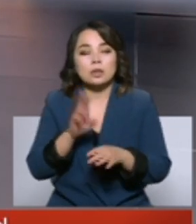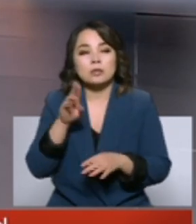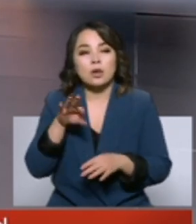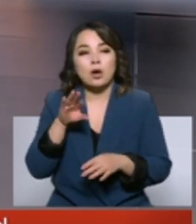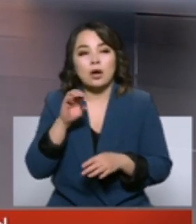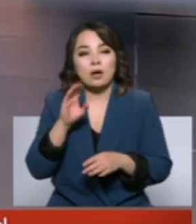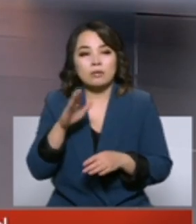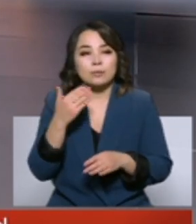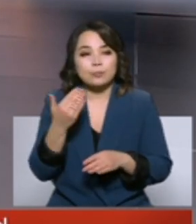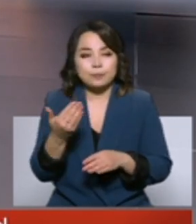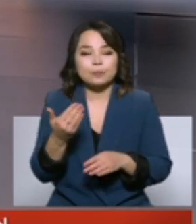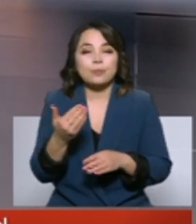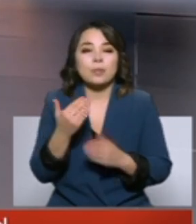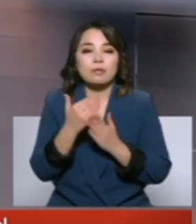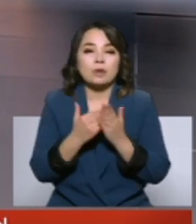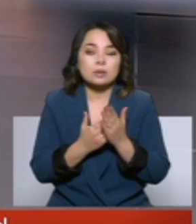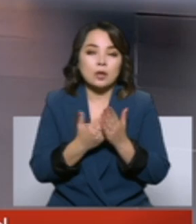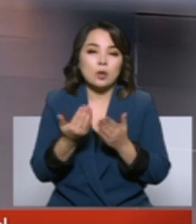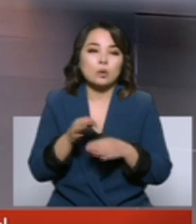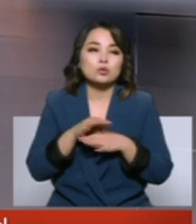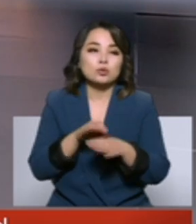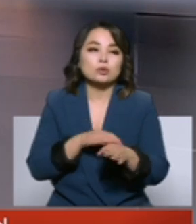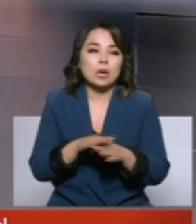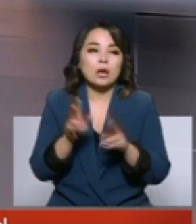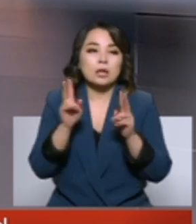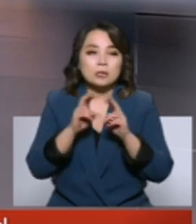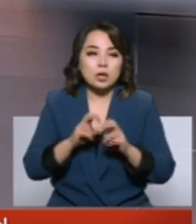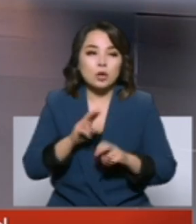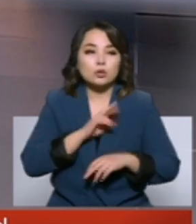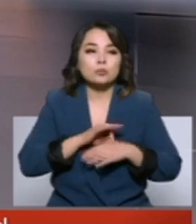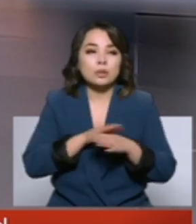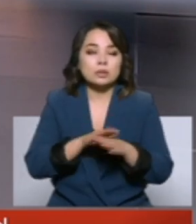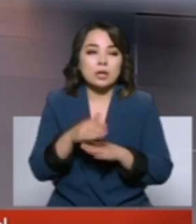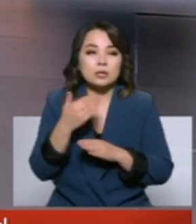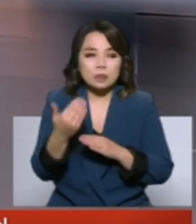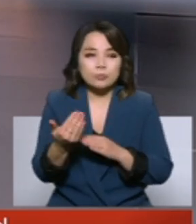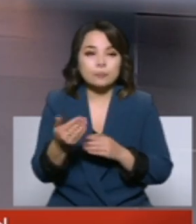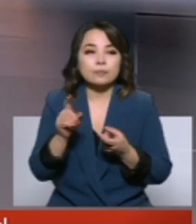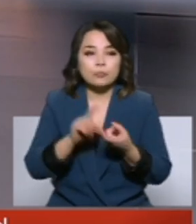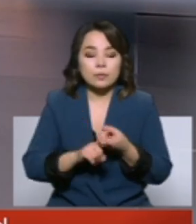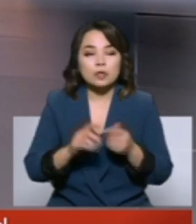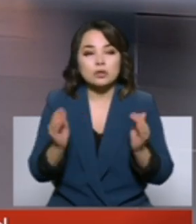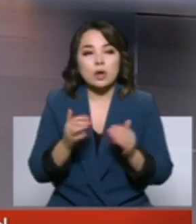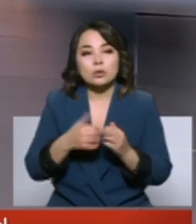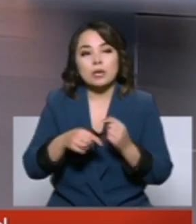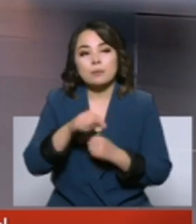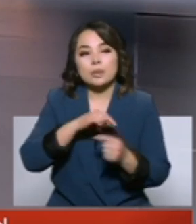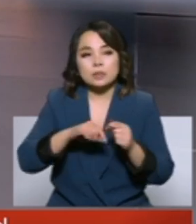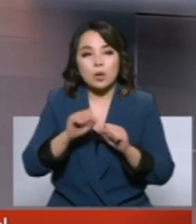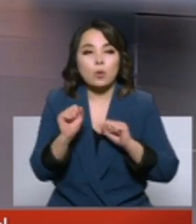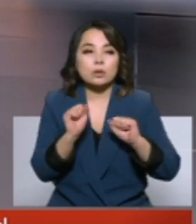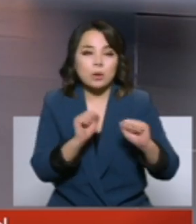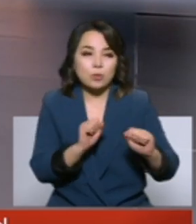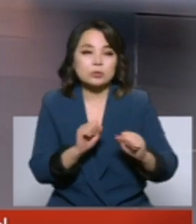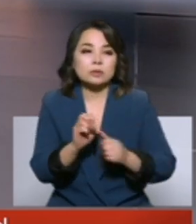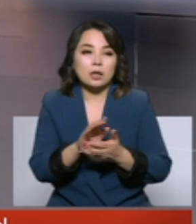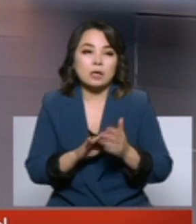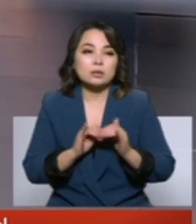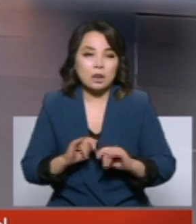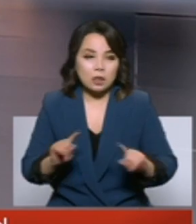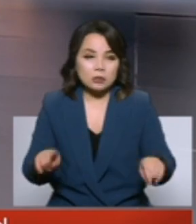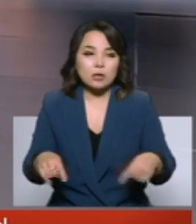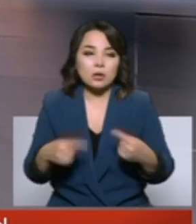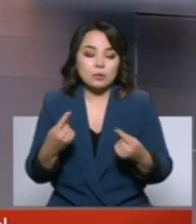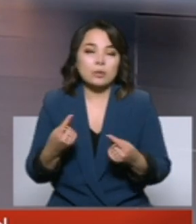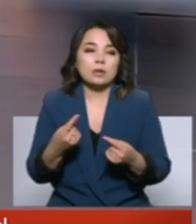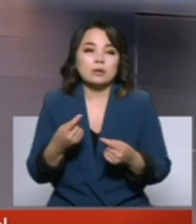Жомарт Тоқаев ведомстваның жүргізіп жатқан тексеру жұмыстарына, сондай ақ шағын және орта бизнес қорауға әрі өркенді өтуге